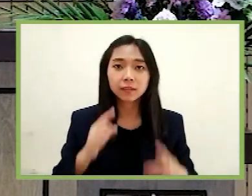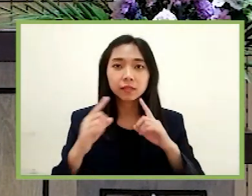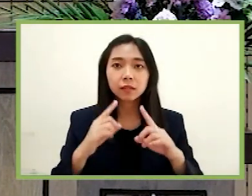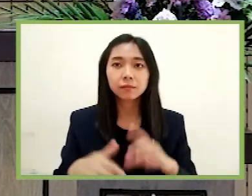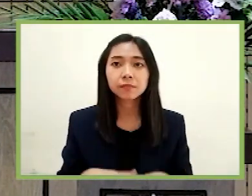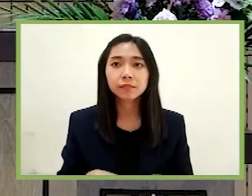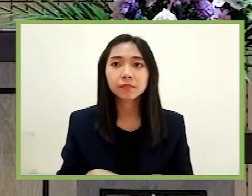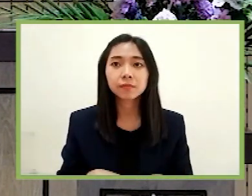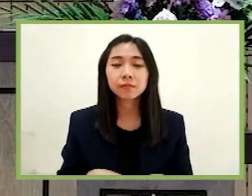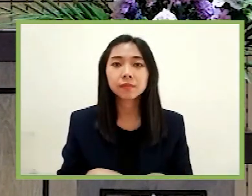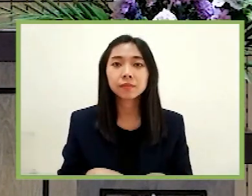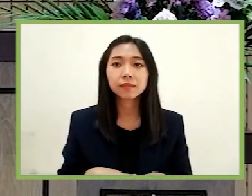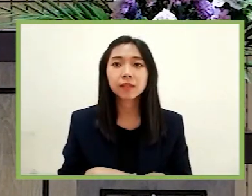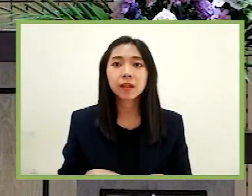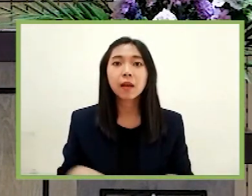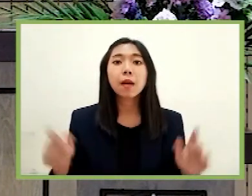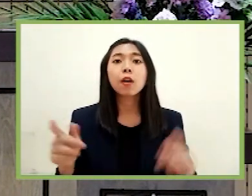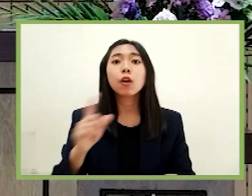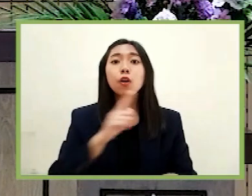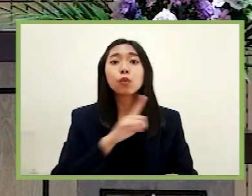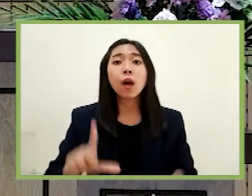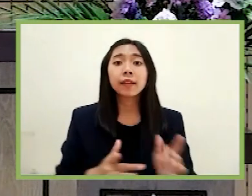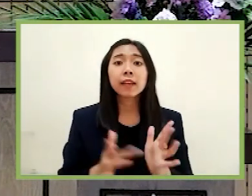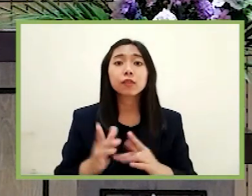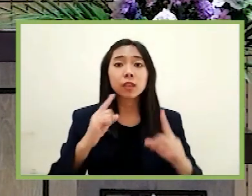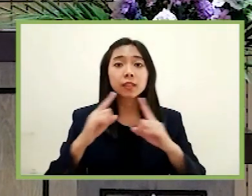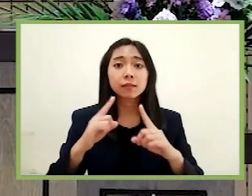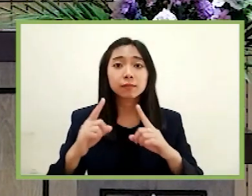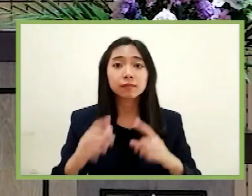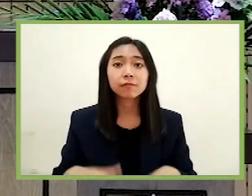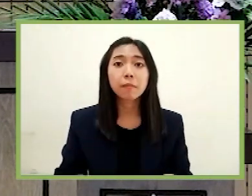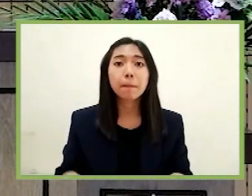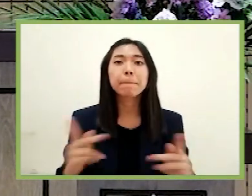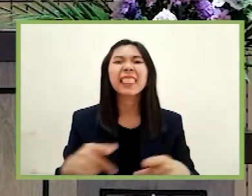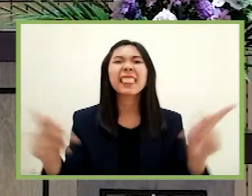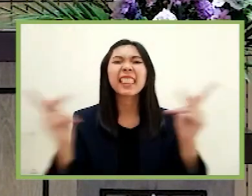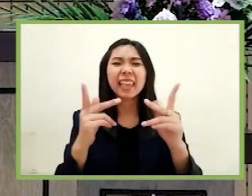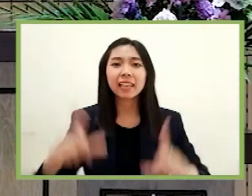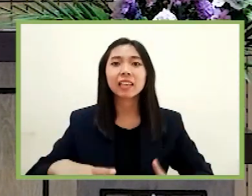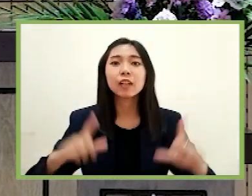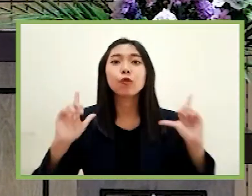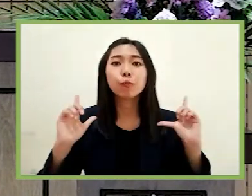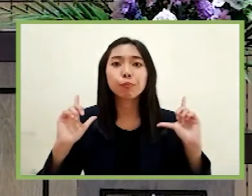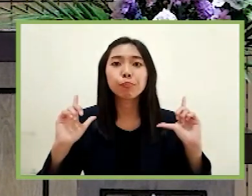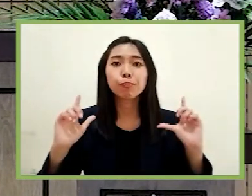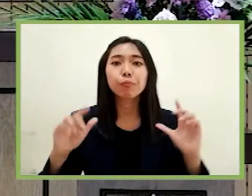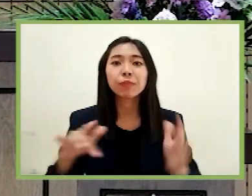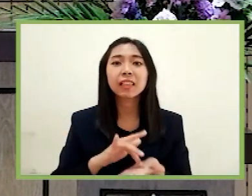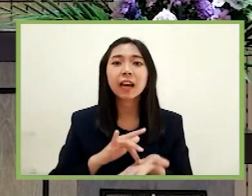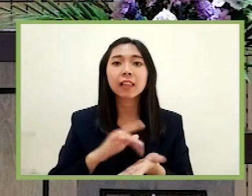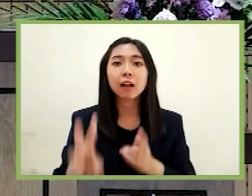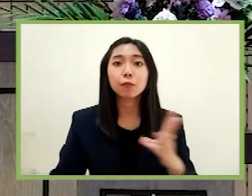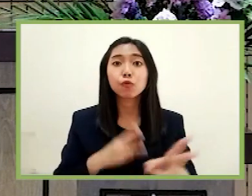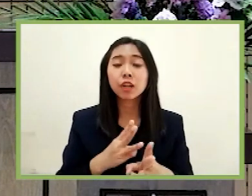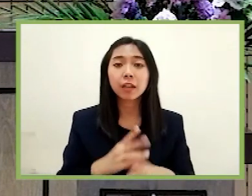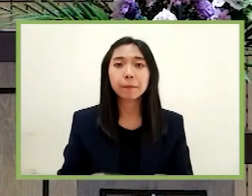betapa pentingnya hidup di tengah dunia ini sekarang ini tidak bisa orang